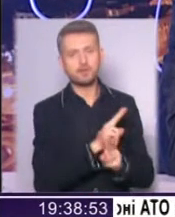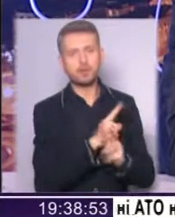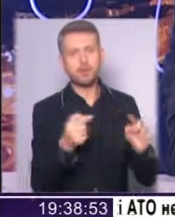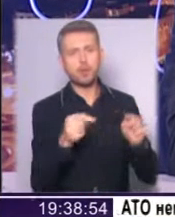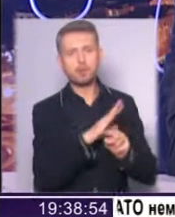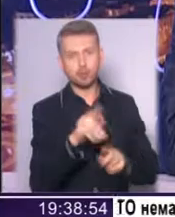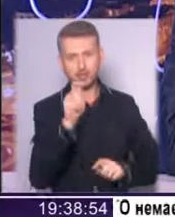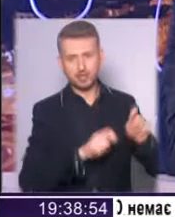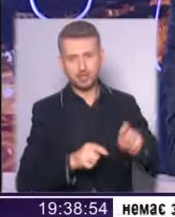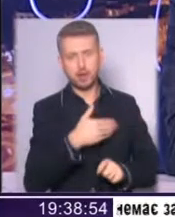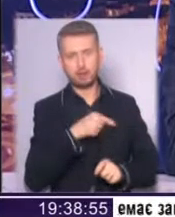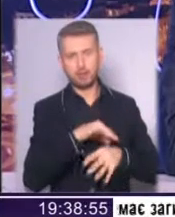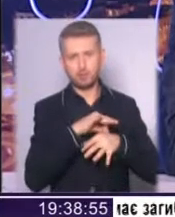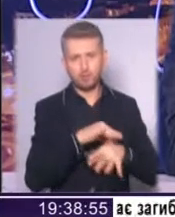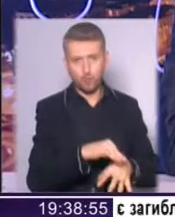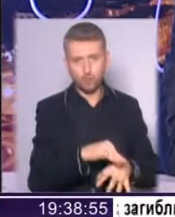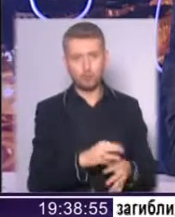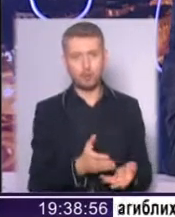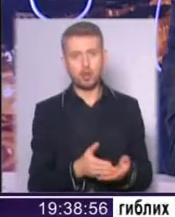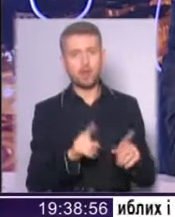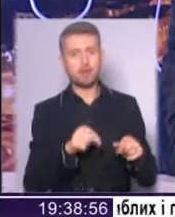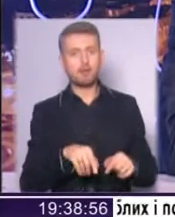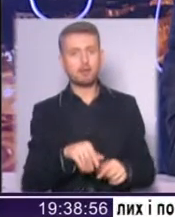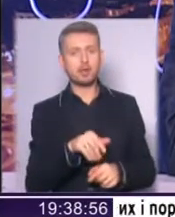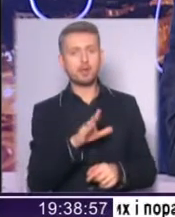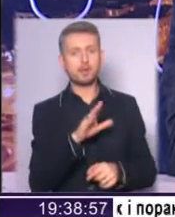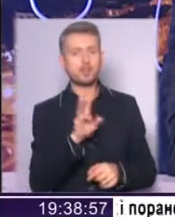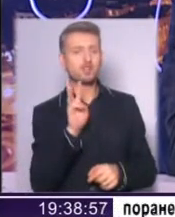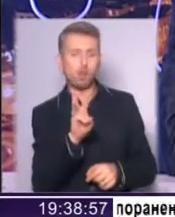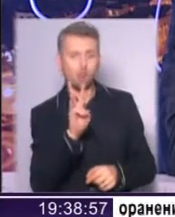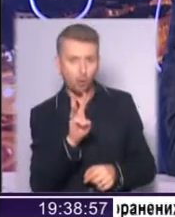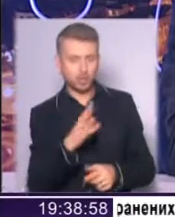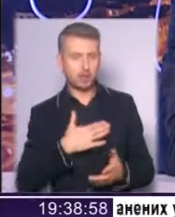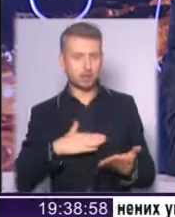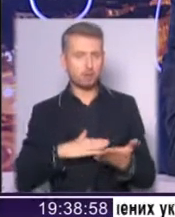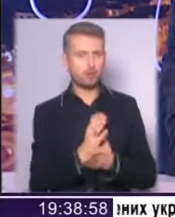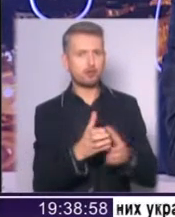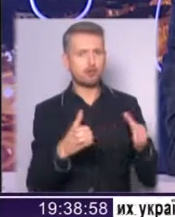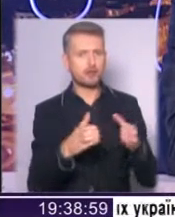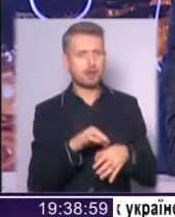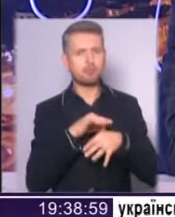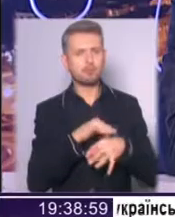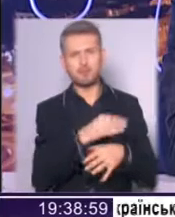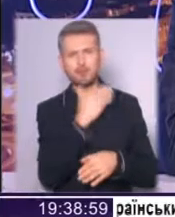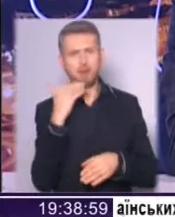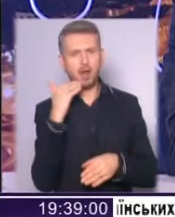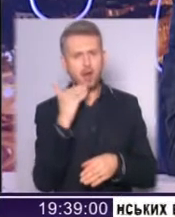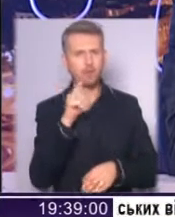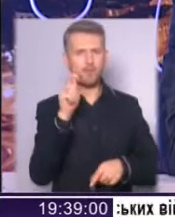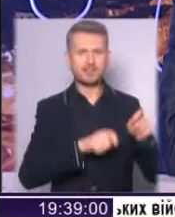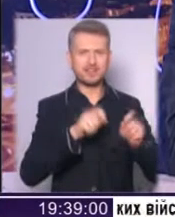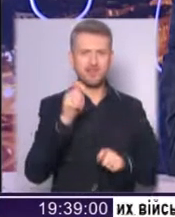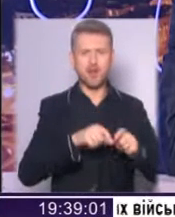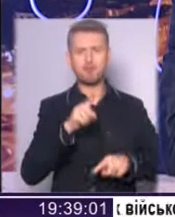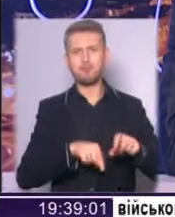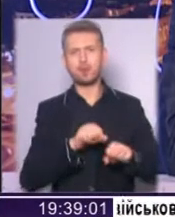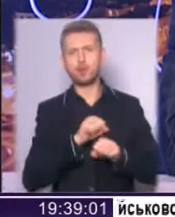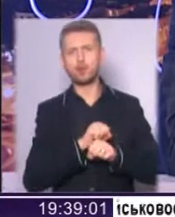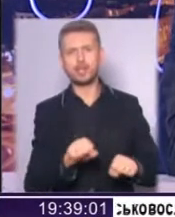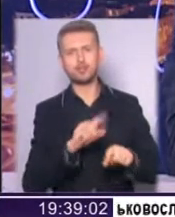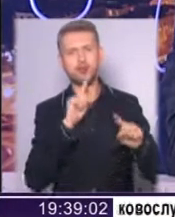пропонували проголосувати за фестиваль в мільйон доларів. Чому ж ви відмовилися? Ми ж зрозуміли, що насправді ж це просто банальне